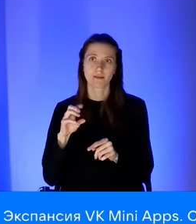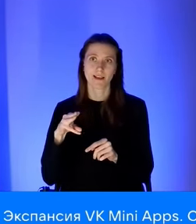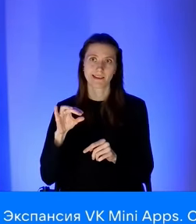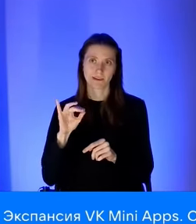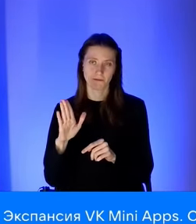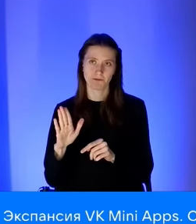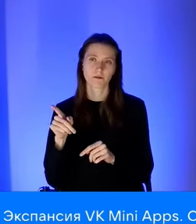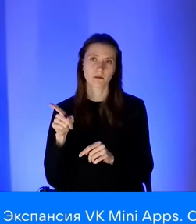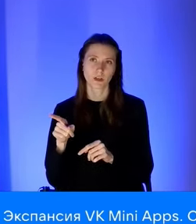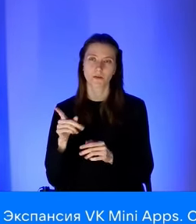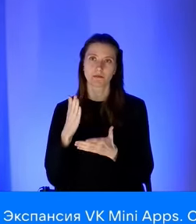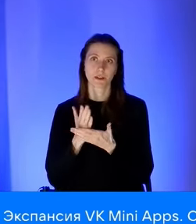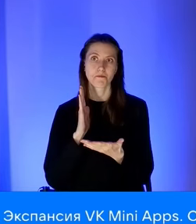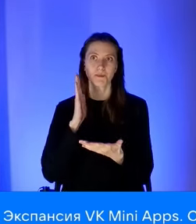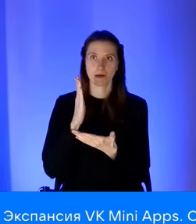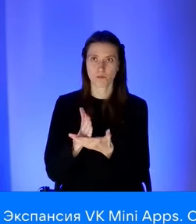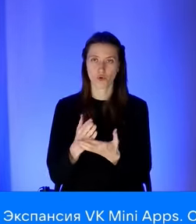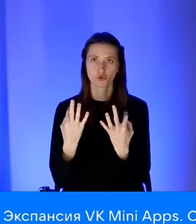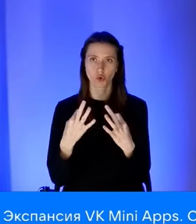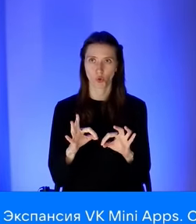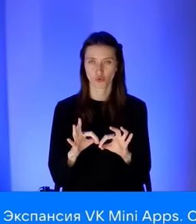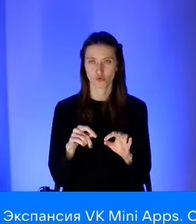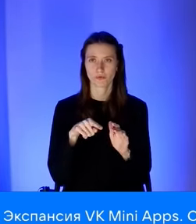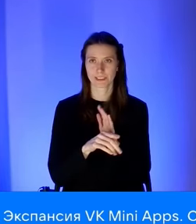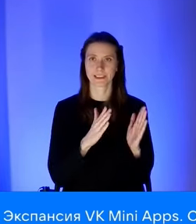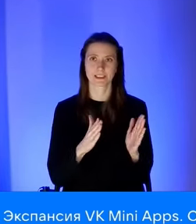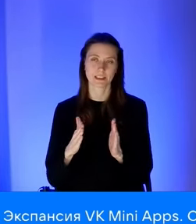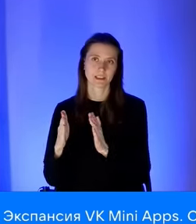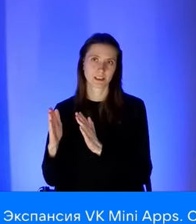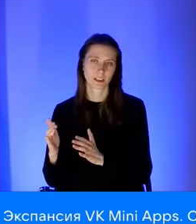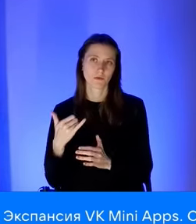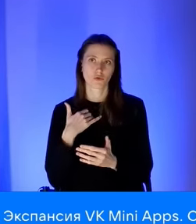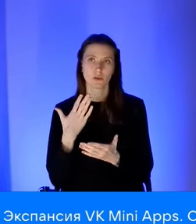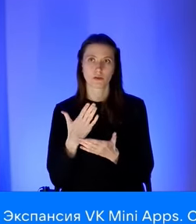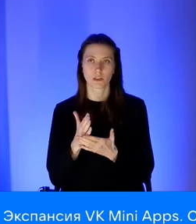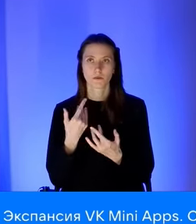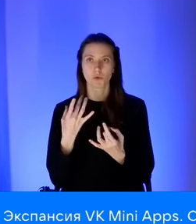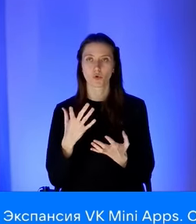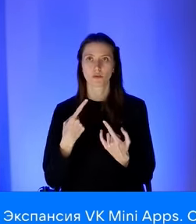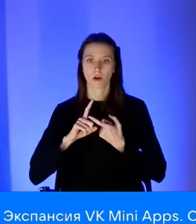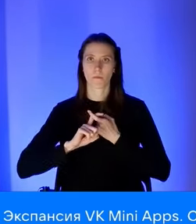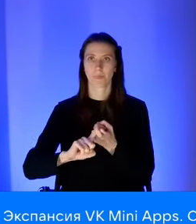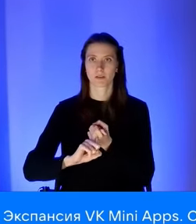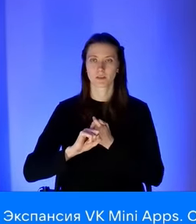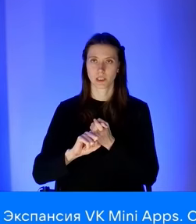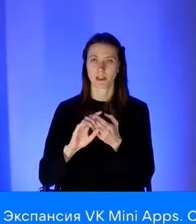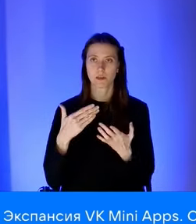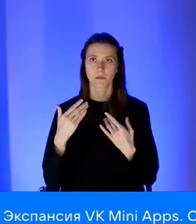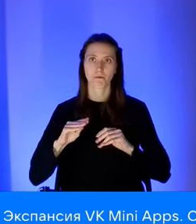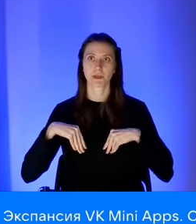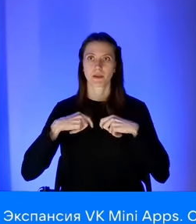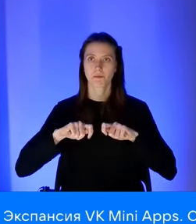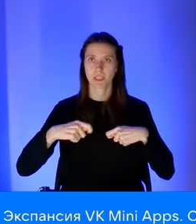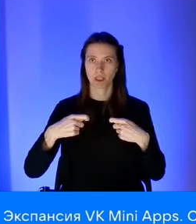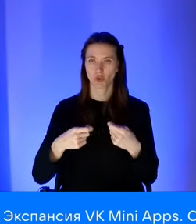мы имеем практически прямой доступ к системе и можем служить просто посредником от того, что мы даем от операционной системы разработчику. Если